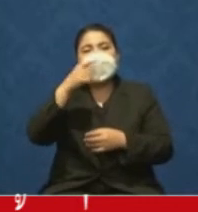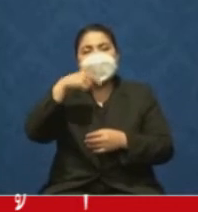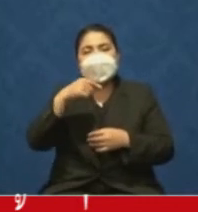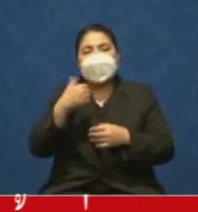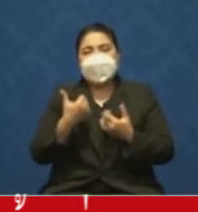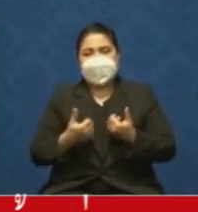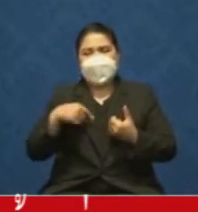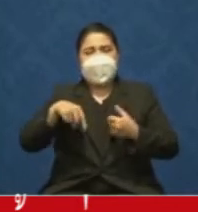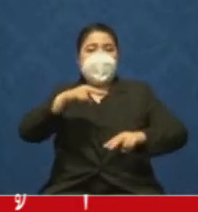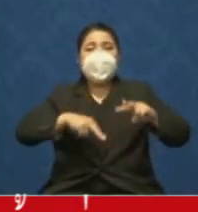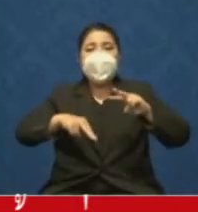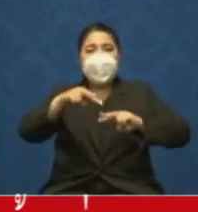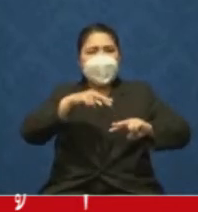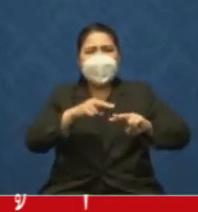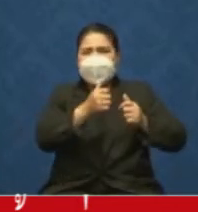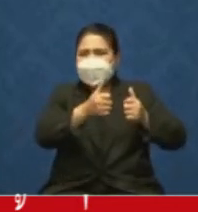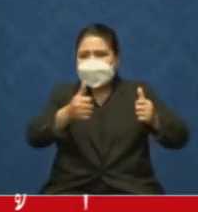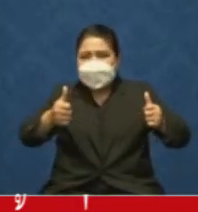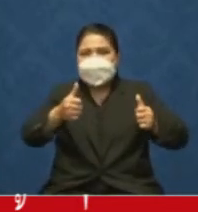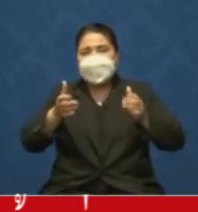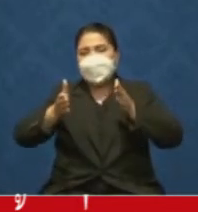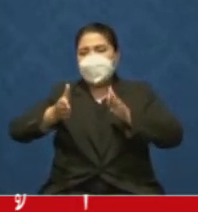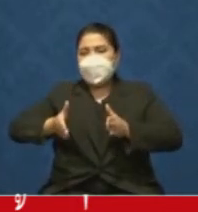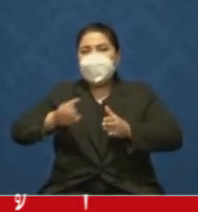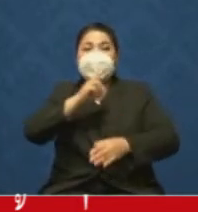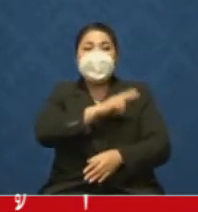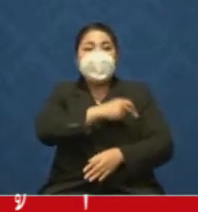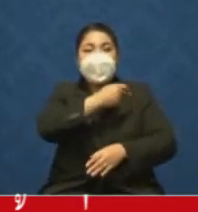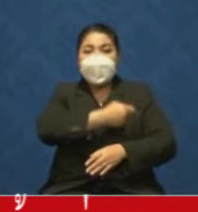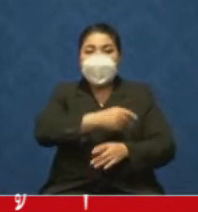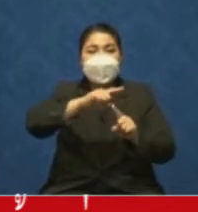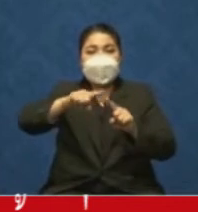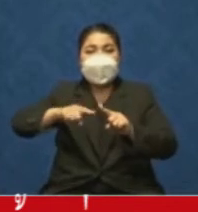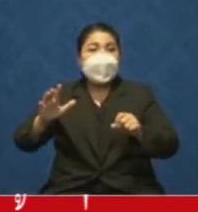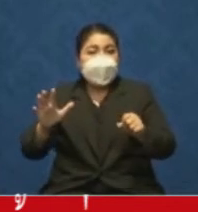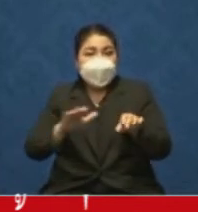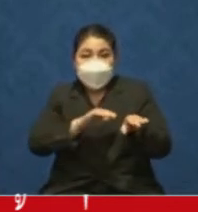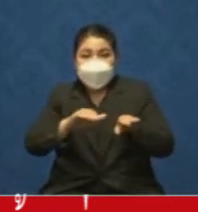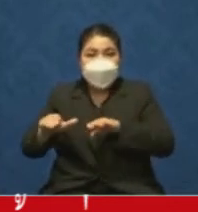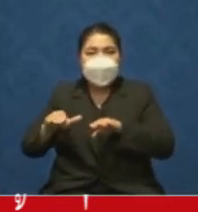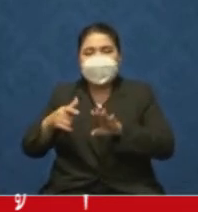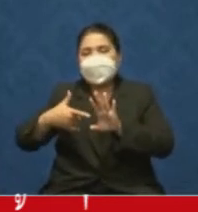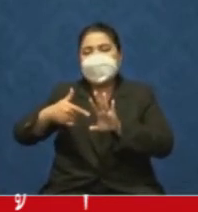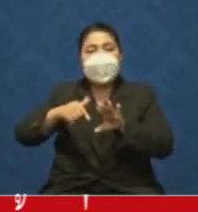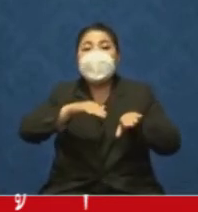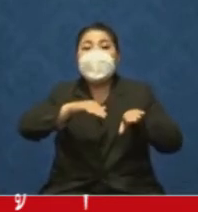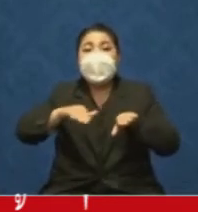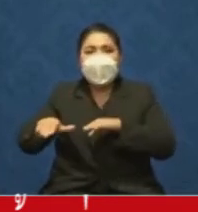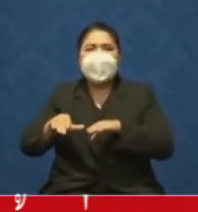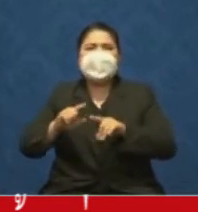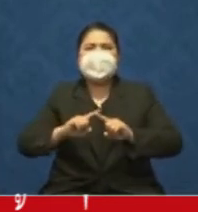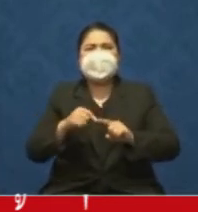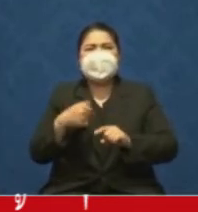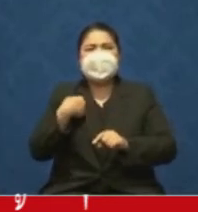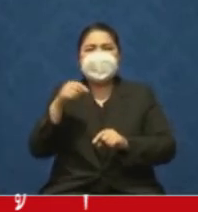มบุคลากรพร้อม เตียงผู้ป่วยพร้อม ยาต้านไรัส ก็มีเพีงพอแต่ขาวๆอ